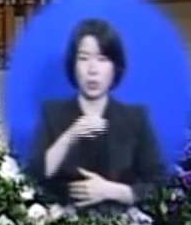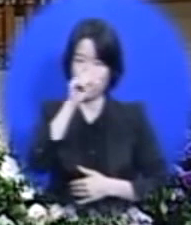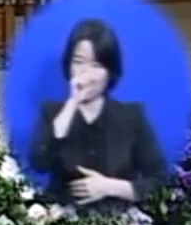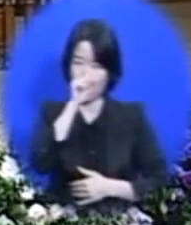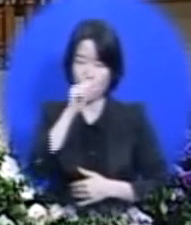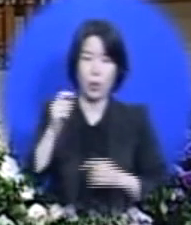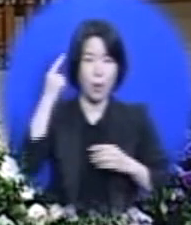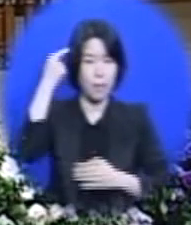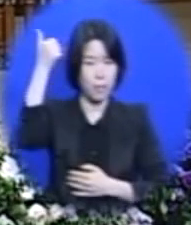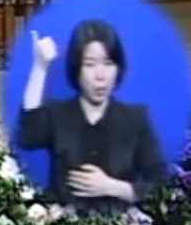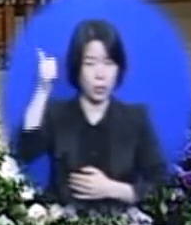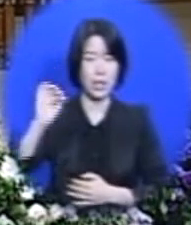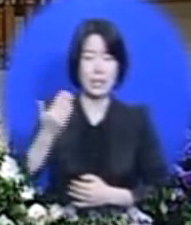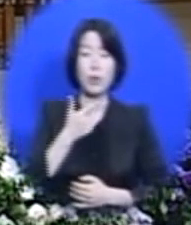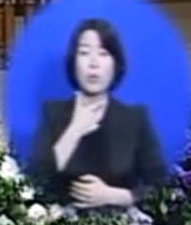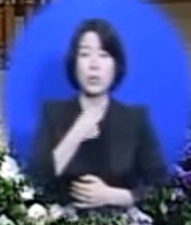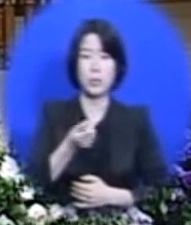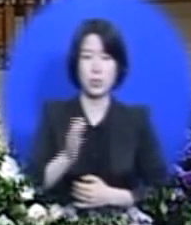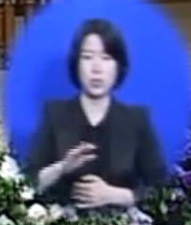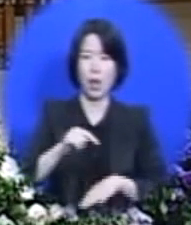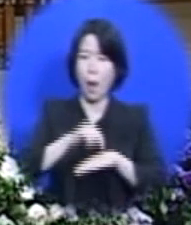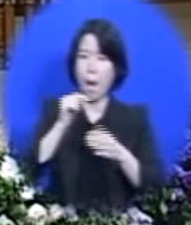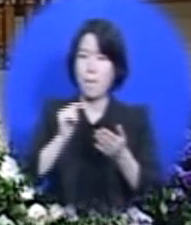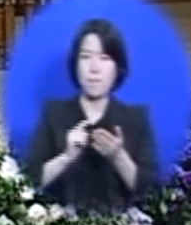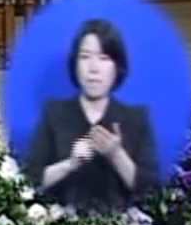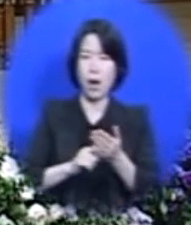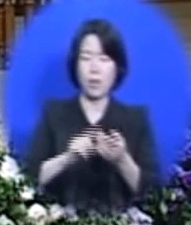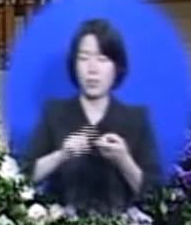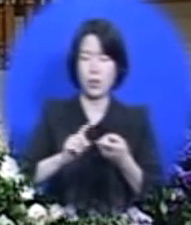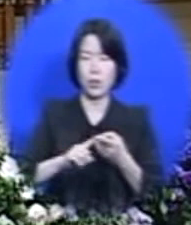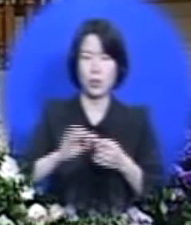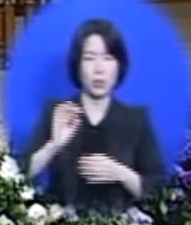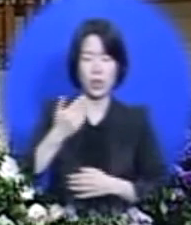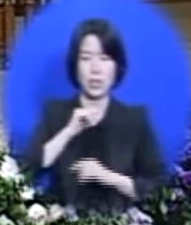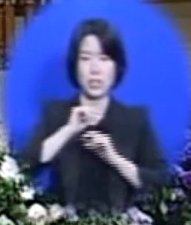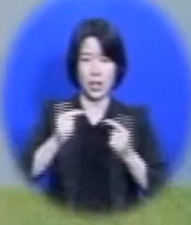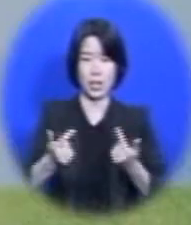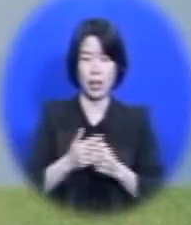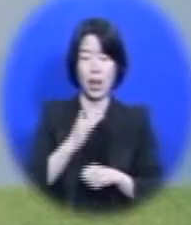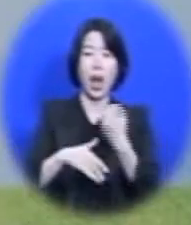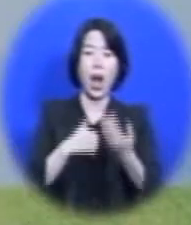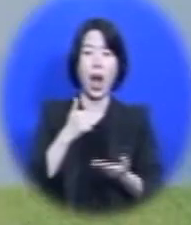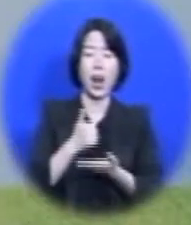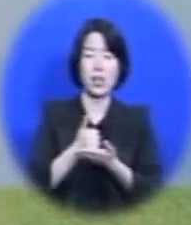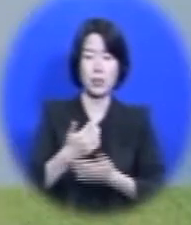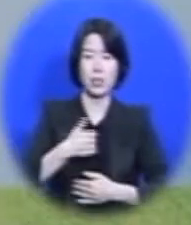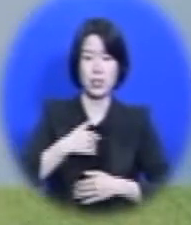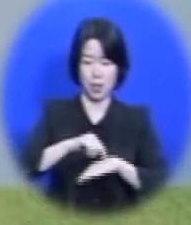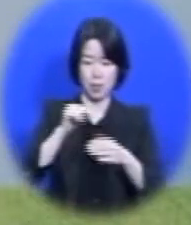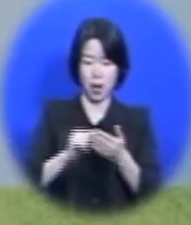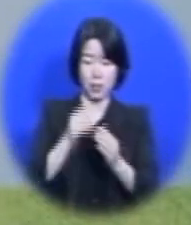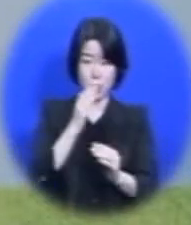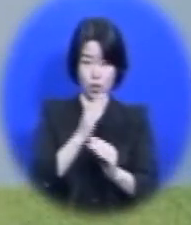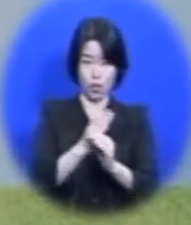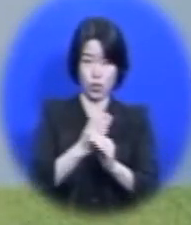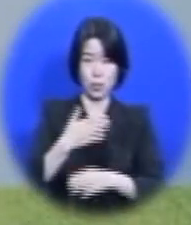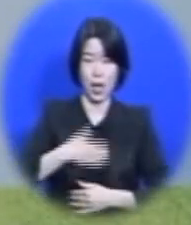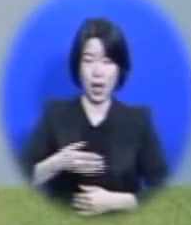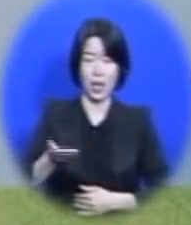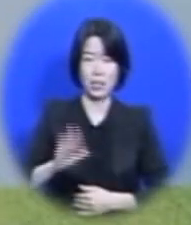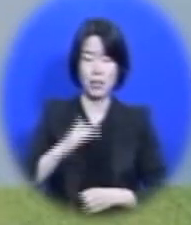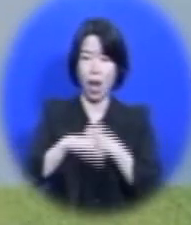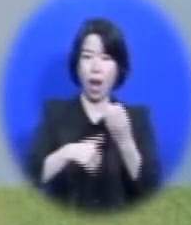싶은데 그게 마음먹은 대로 안 되는 겁니다. 하나님은 제 마음의 중심을 아시는데